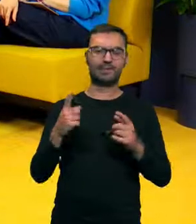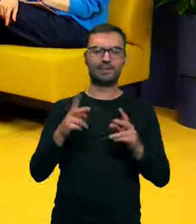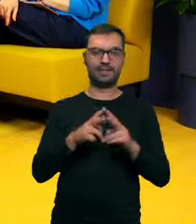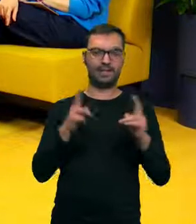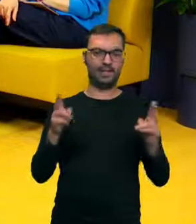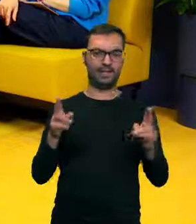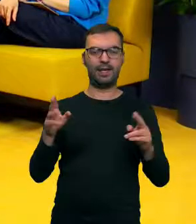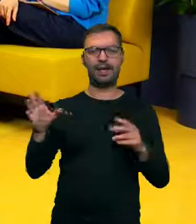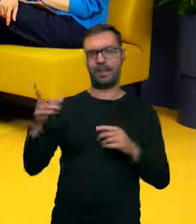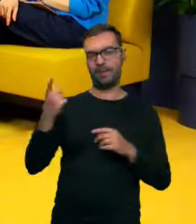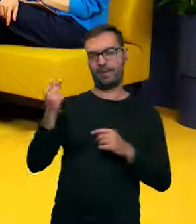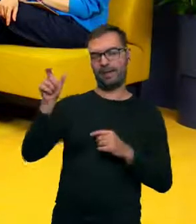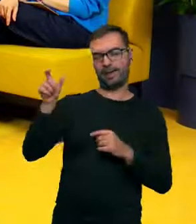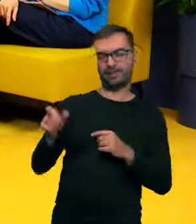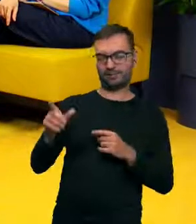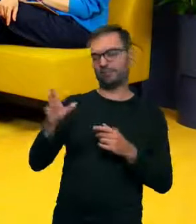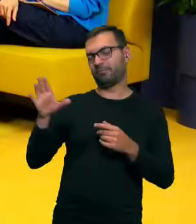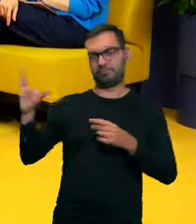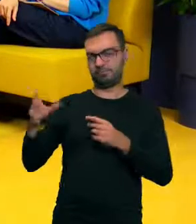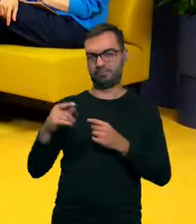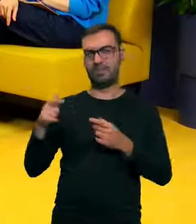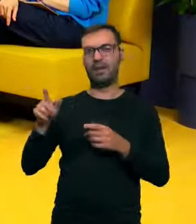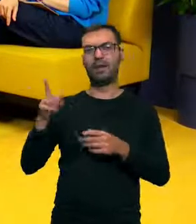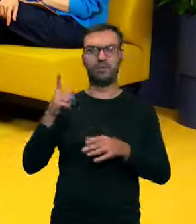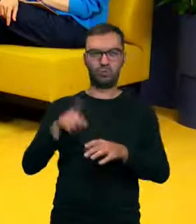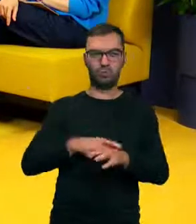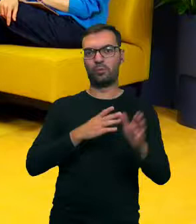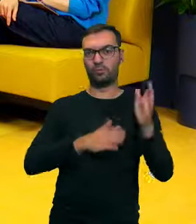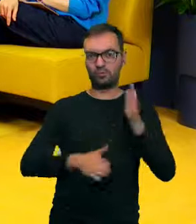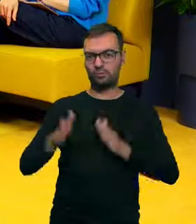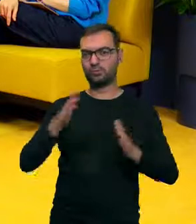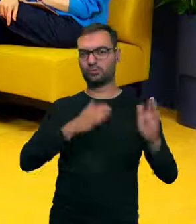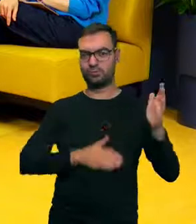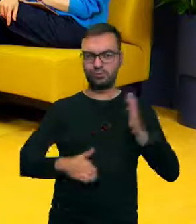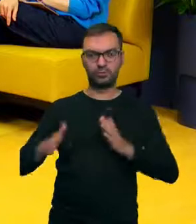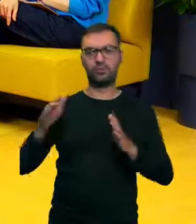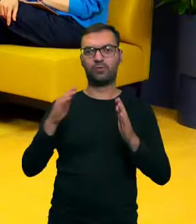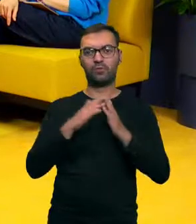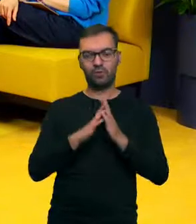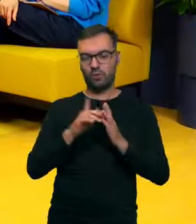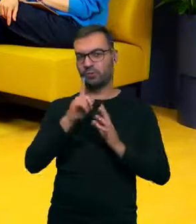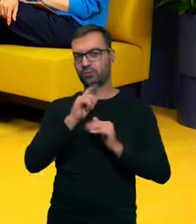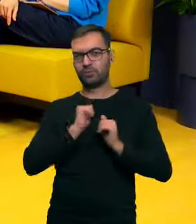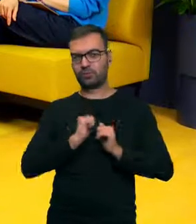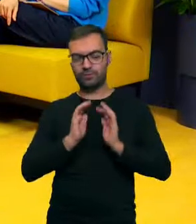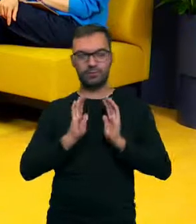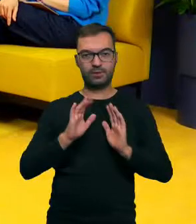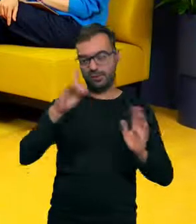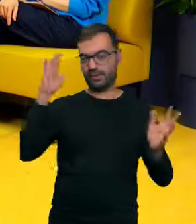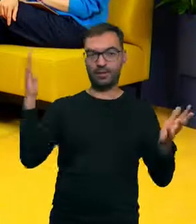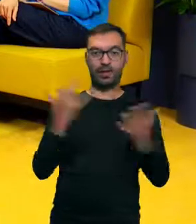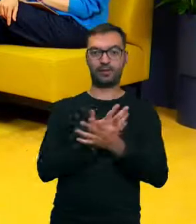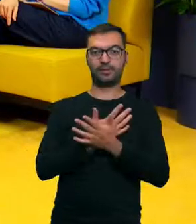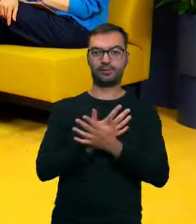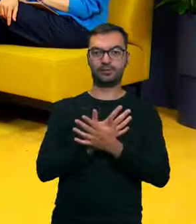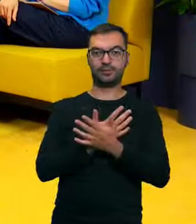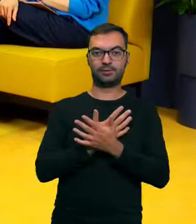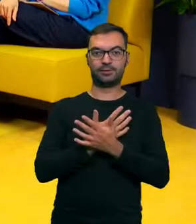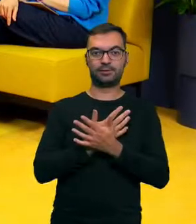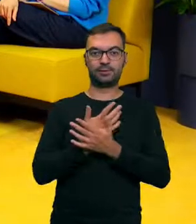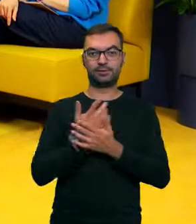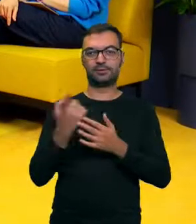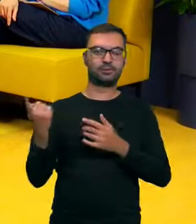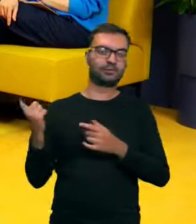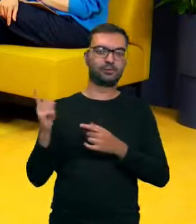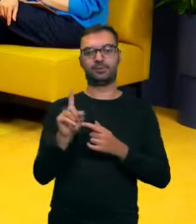który przygotowywał przez jakiś czas te role, w zaciszu domowym i nagle zderza się z wyobrażeniem o